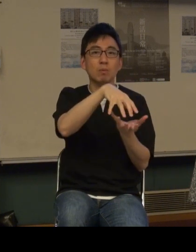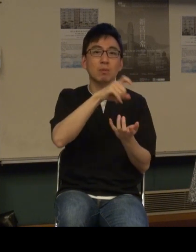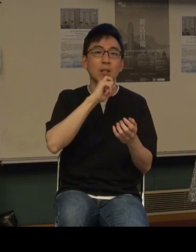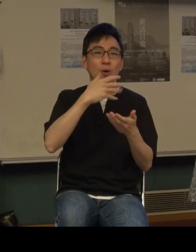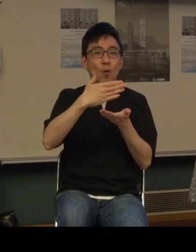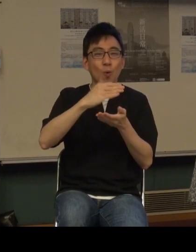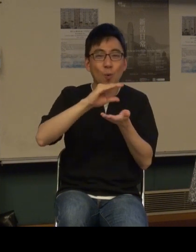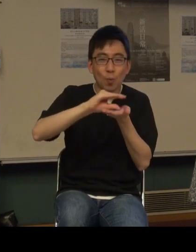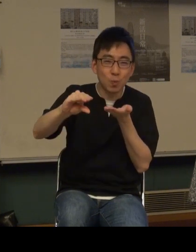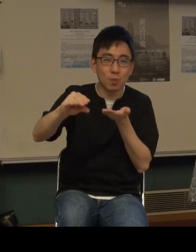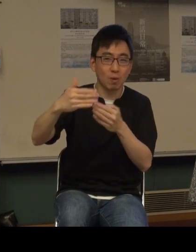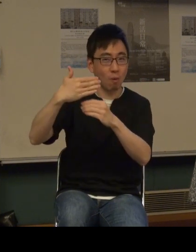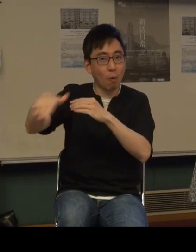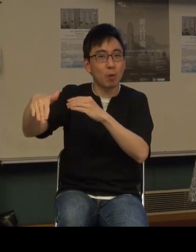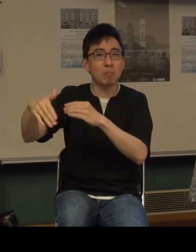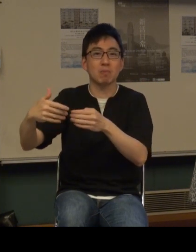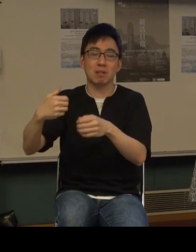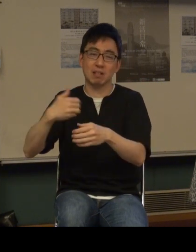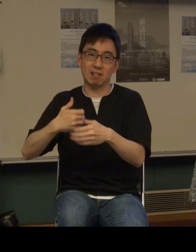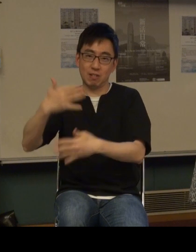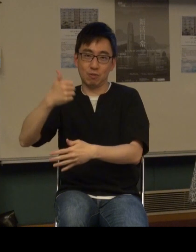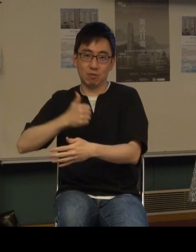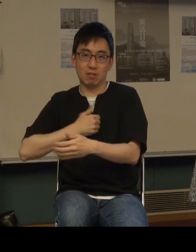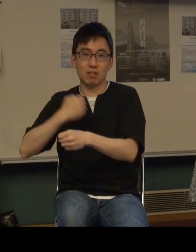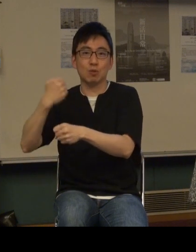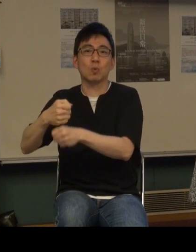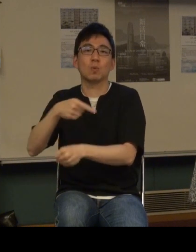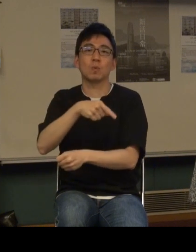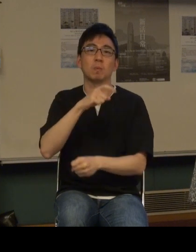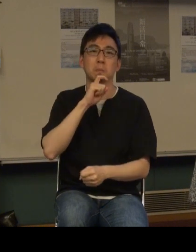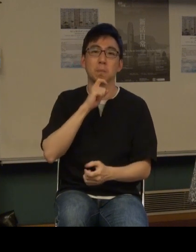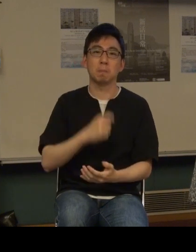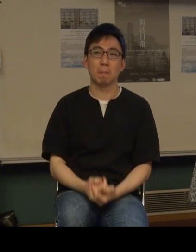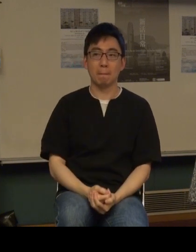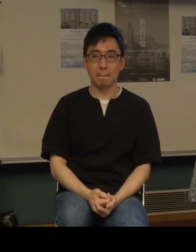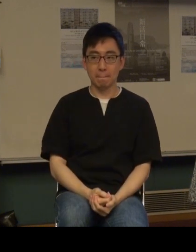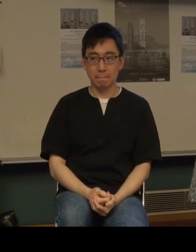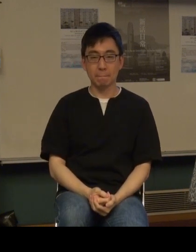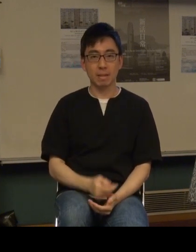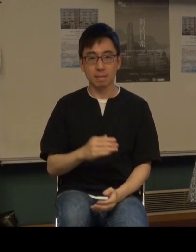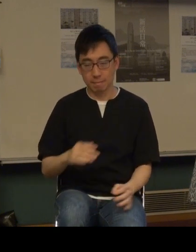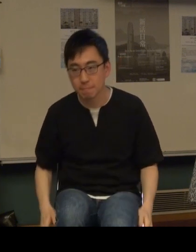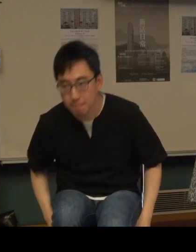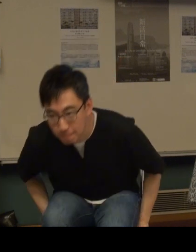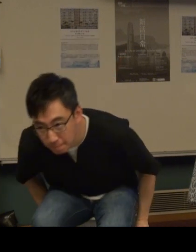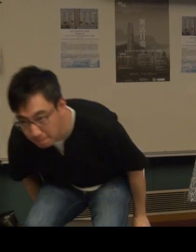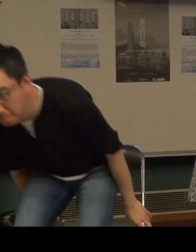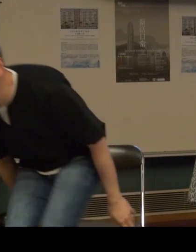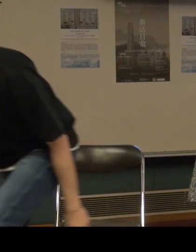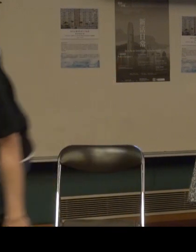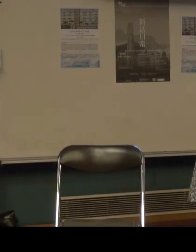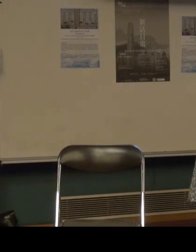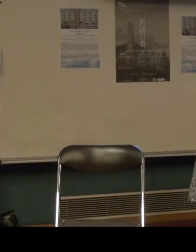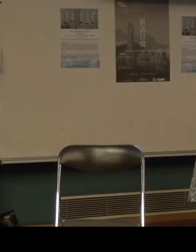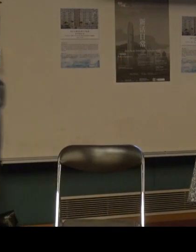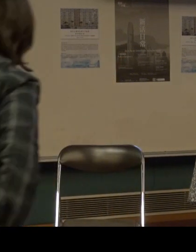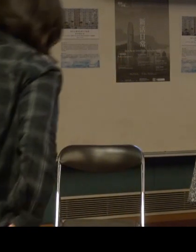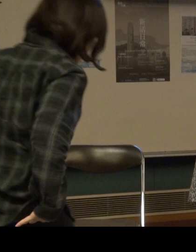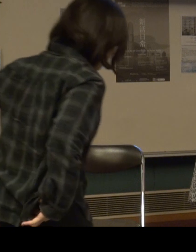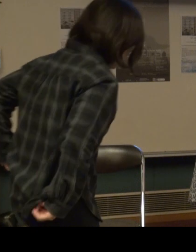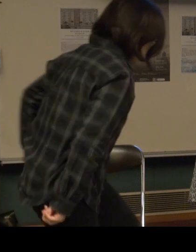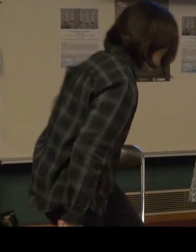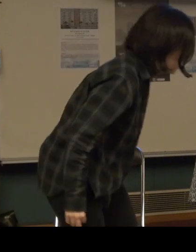外判出去俾其他嘅建築師樓去做嘅嘢嚟。第二個困難咧就係話，公務司署係一個機構，